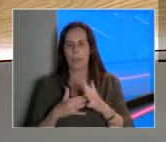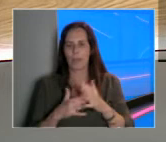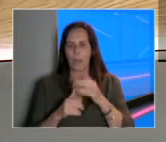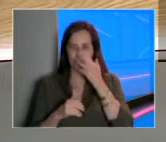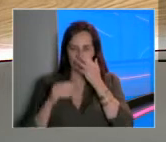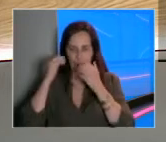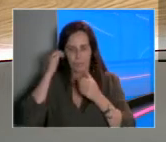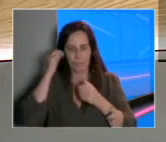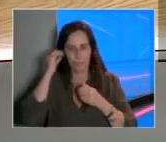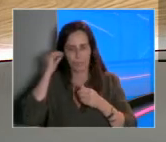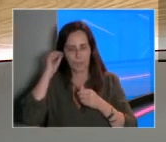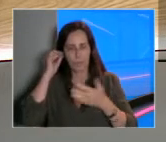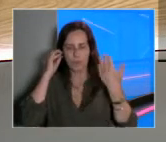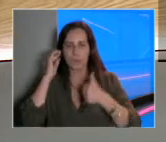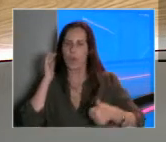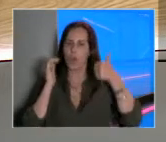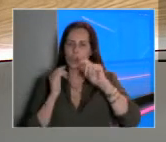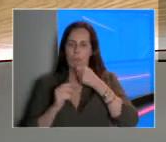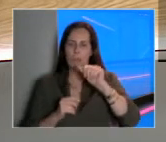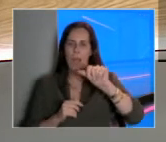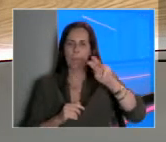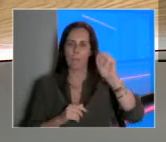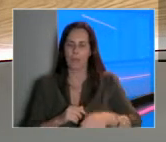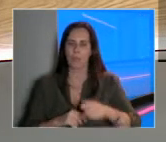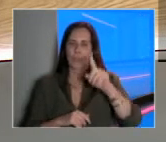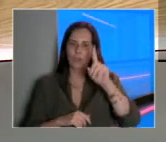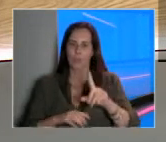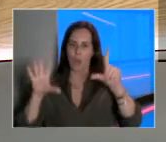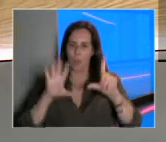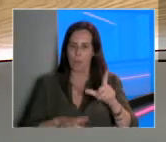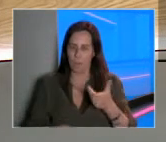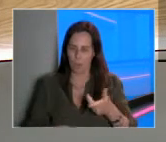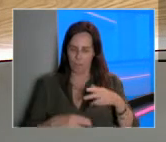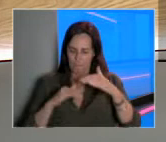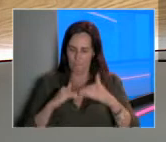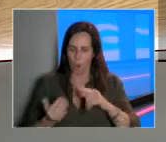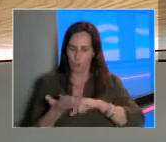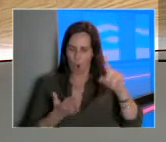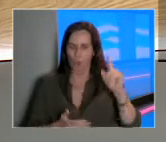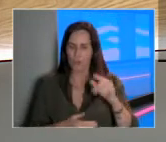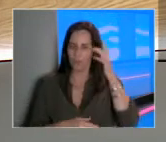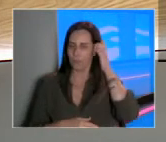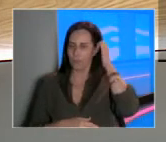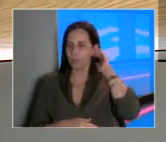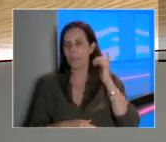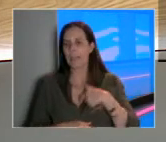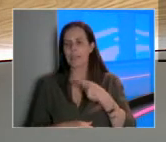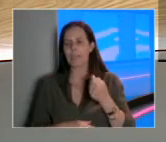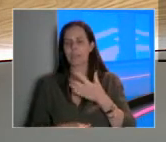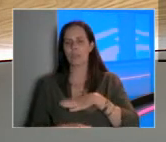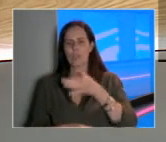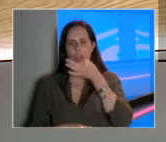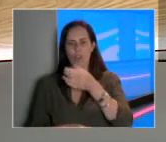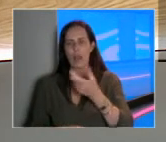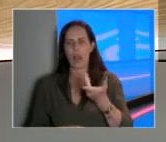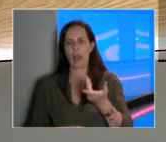טוב. ולשעבר ראש אמ"ן. כן, כן, האחד ביולי, לא ספק, זה, מה זה, אנחנו פחות מחודש. תראה, אני רוצה לשאול אותך